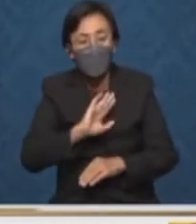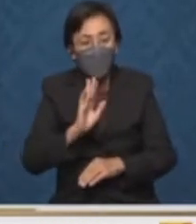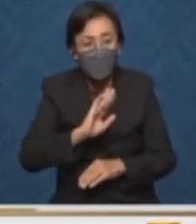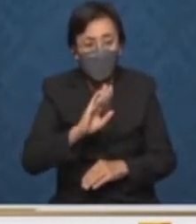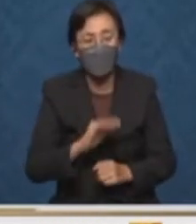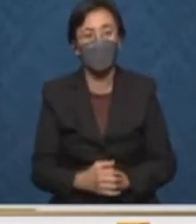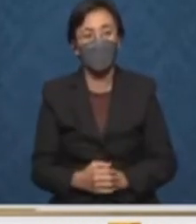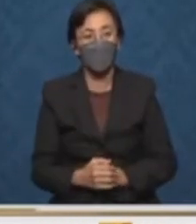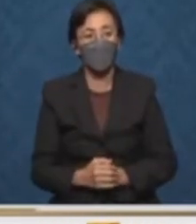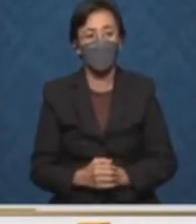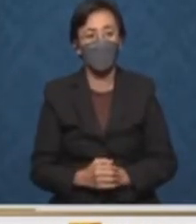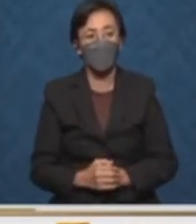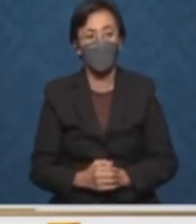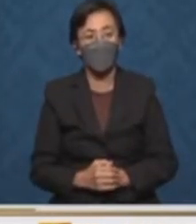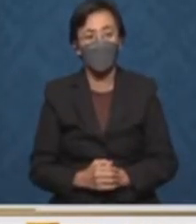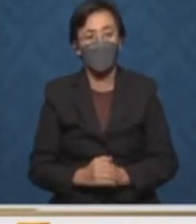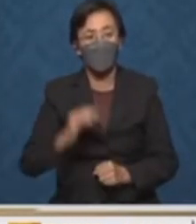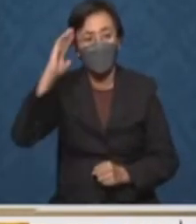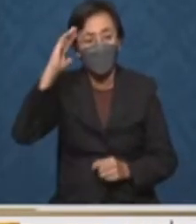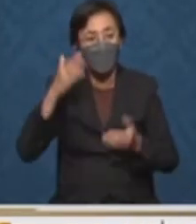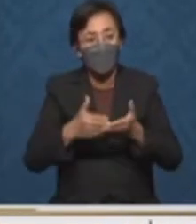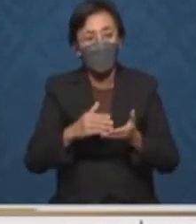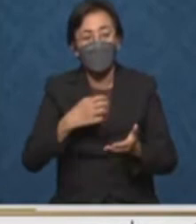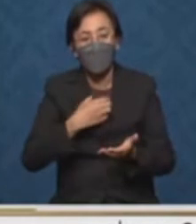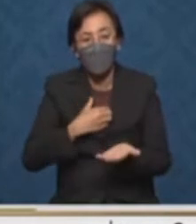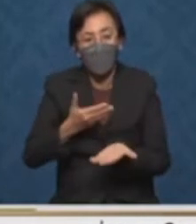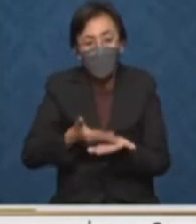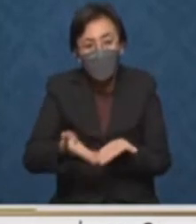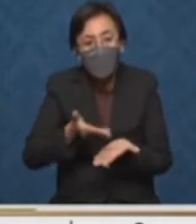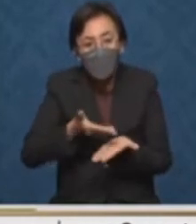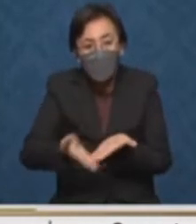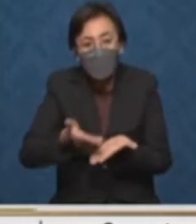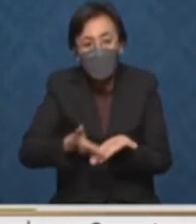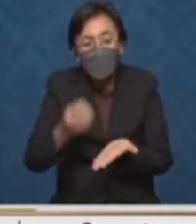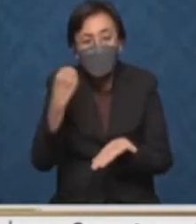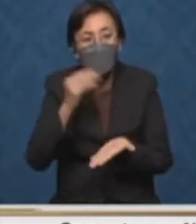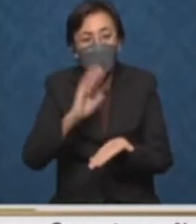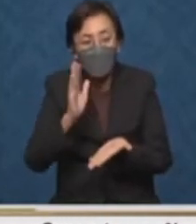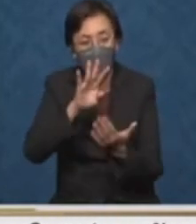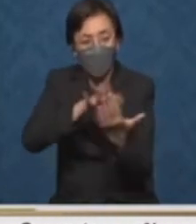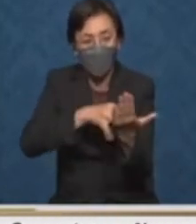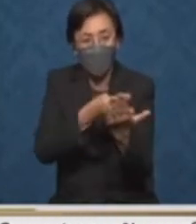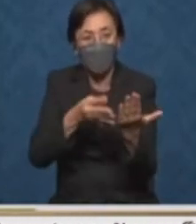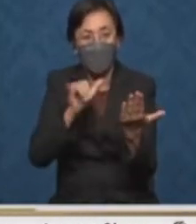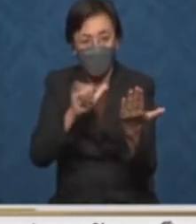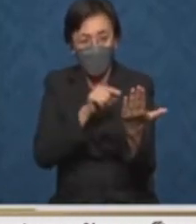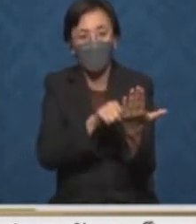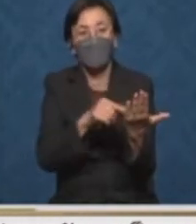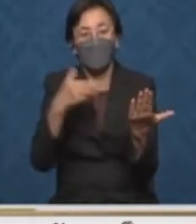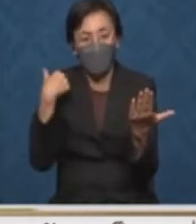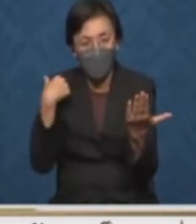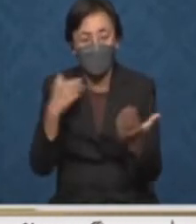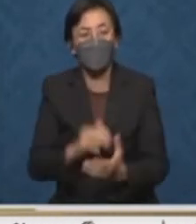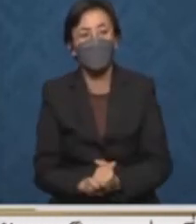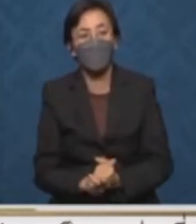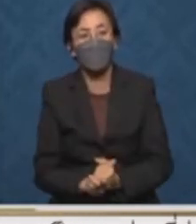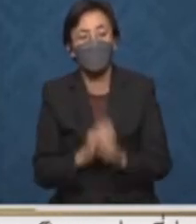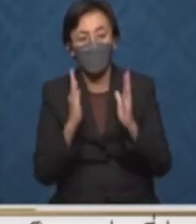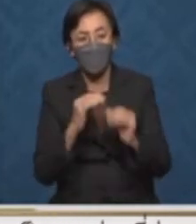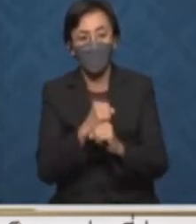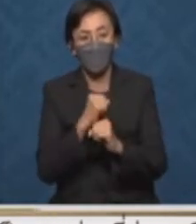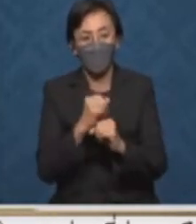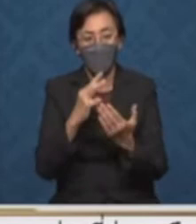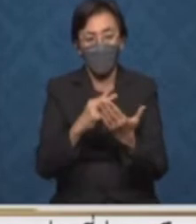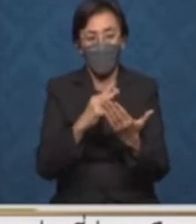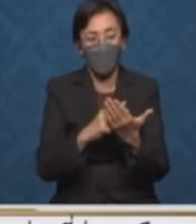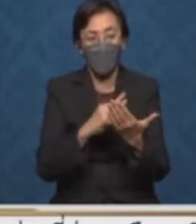พเรือไม่ได้อยากซื้อแล้วก็ซื้อนะกองทัพเรือมียุทธศาสตร์กองทัพเรือมีนักวิชาการกอง